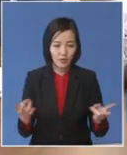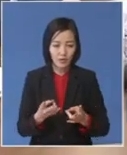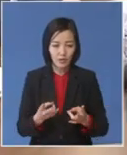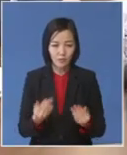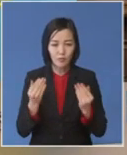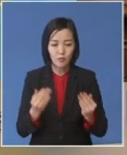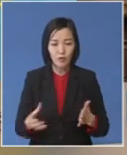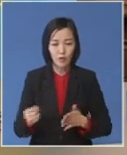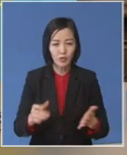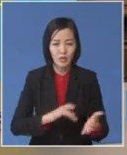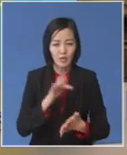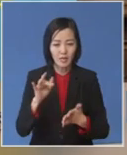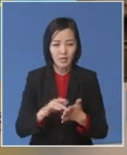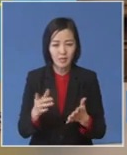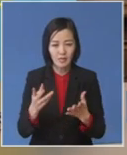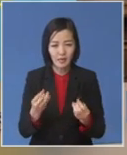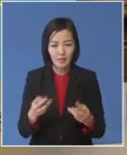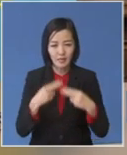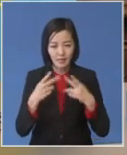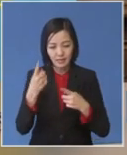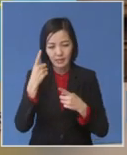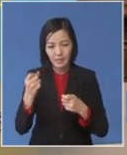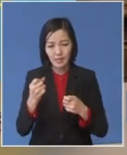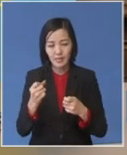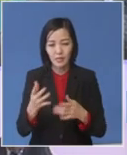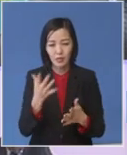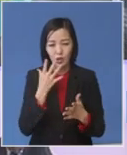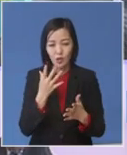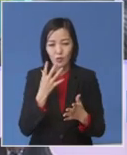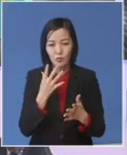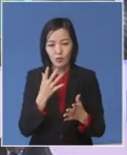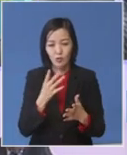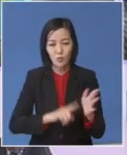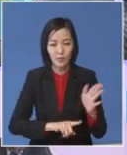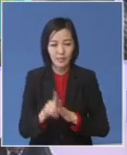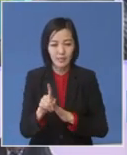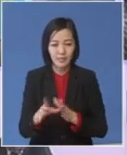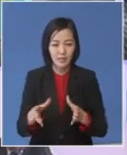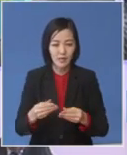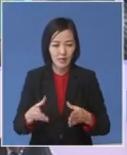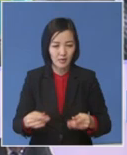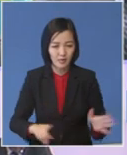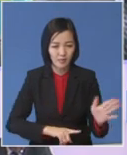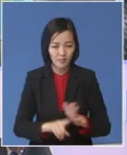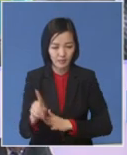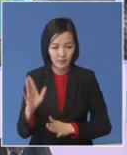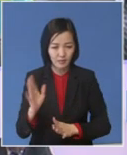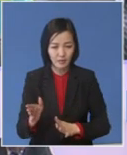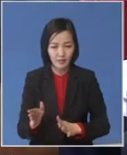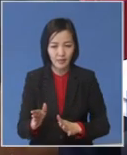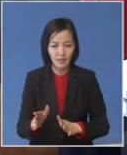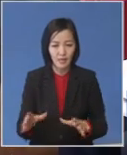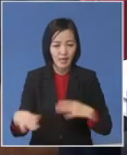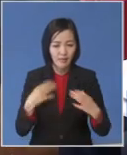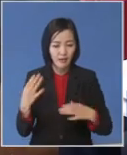жолы аудан қала басшыларына тағы да ескертілді. Күн күрт жылып, қар жылдағыдан жылдам ери бастады. Төтенше жағдай саласындағыларда